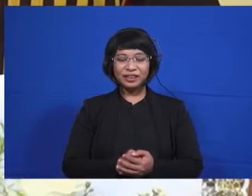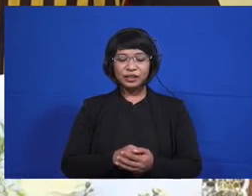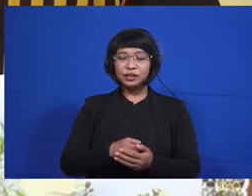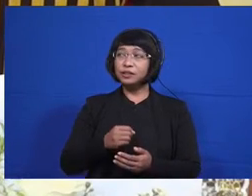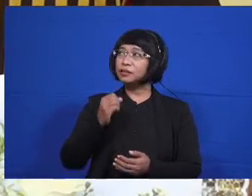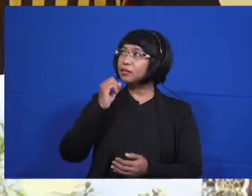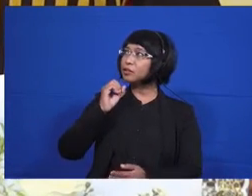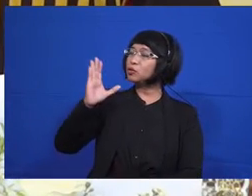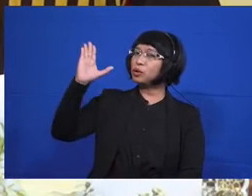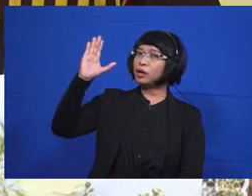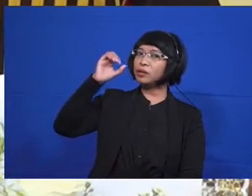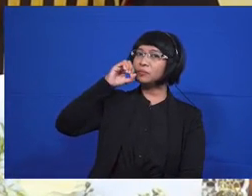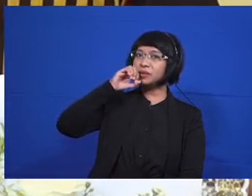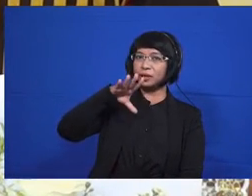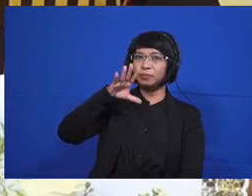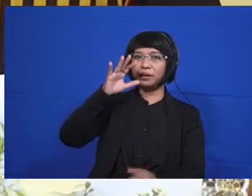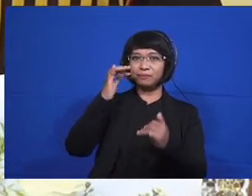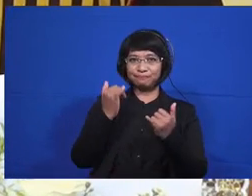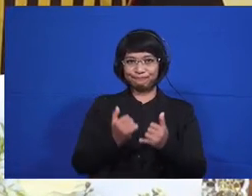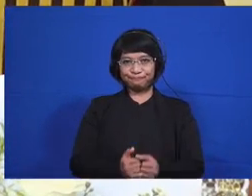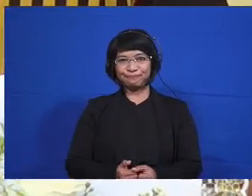Demikianlah sabda Tuhan.